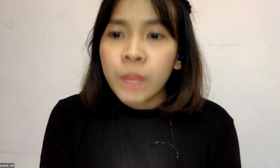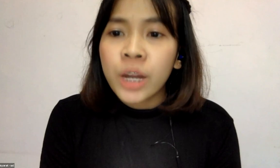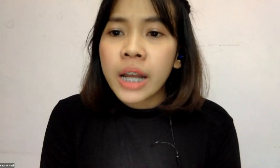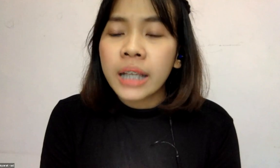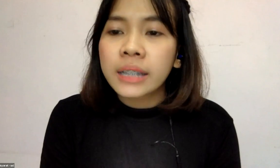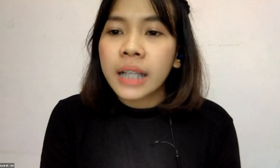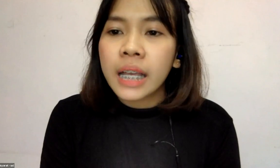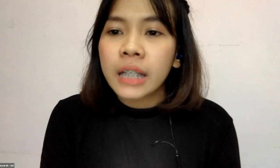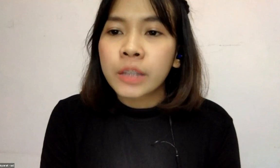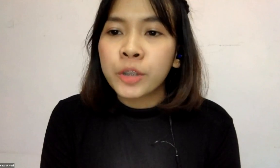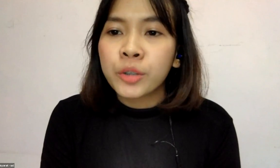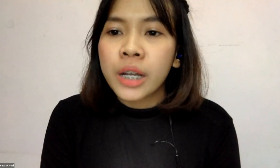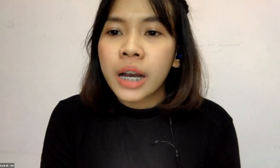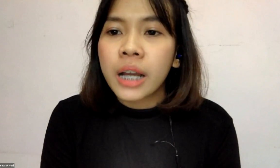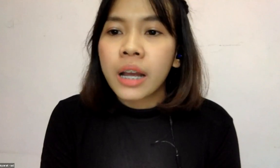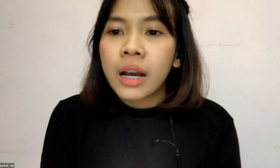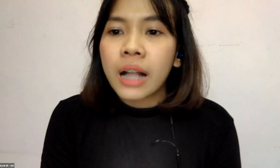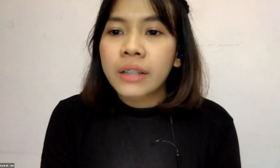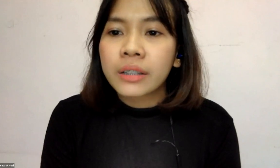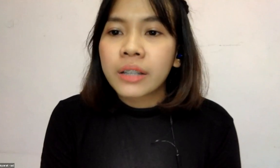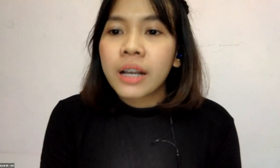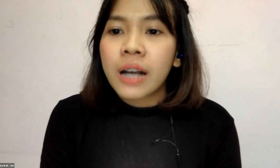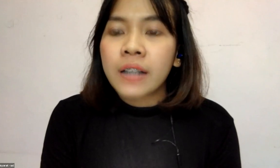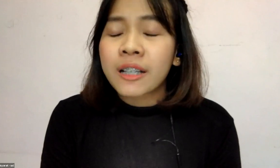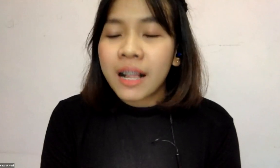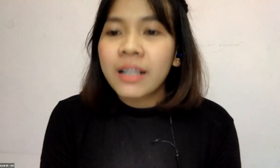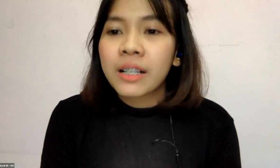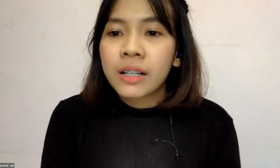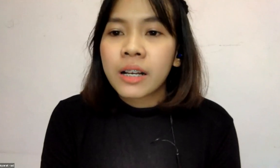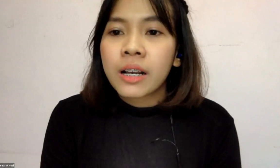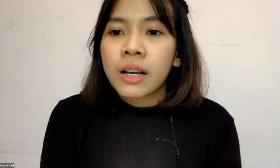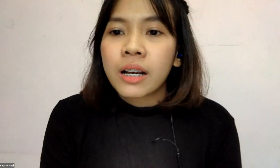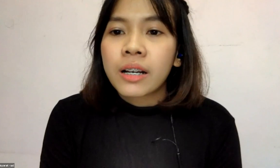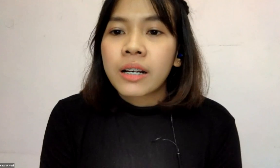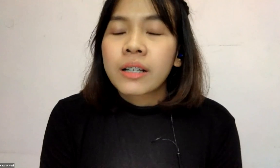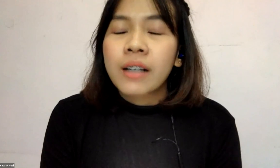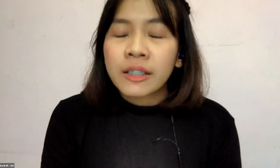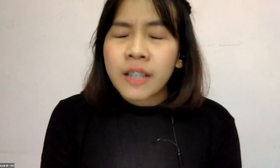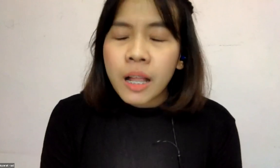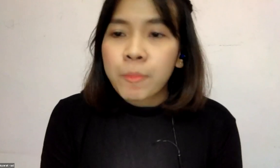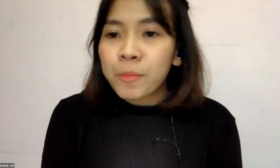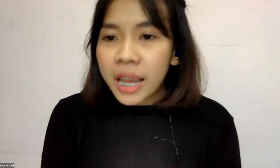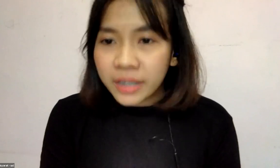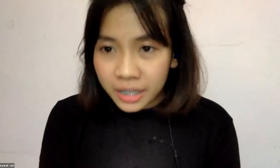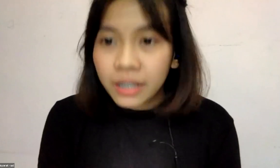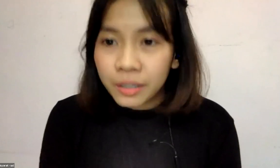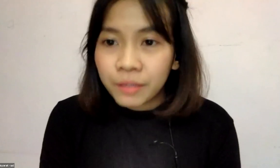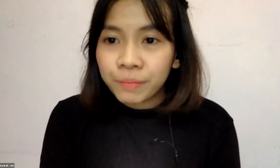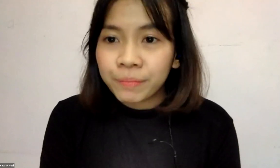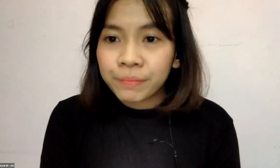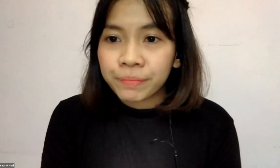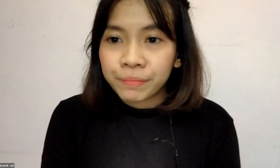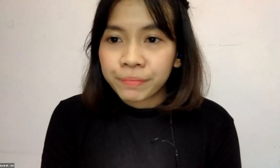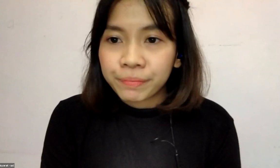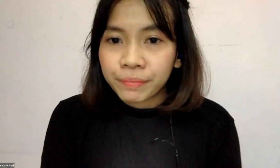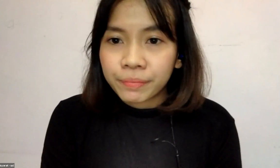kemudian ada istilah yang disebut juga dengan host-host choral kau chorale profesional